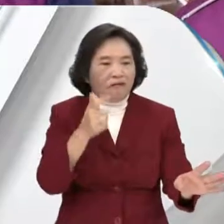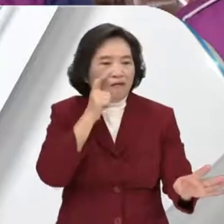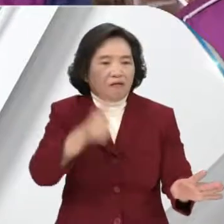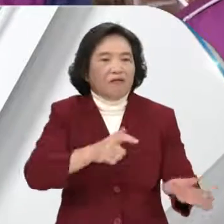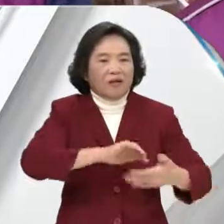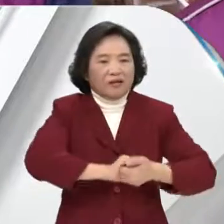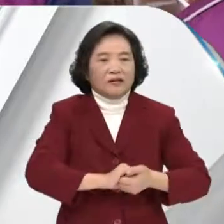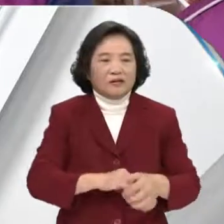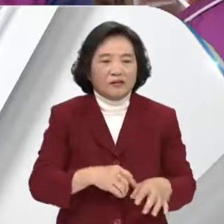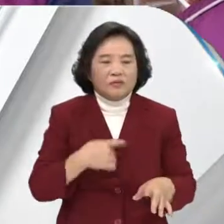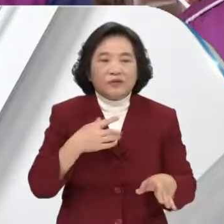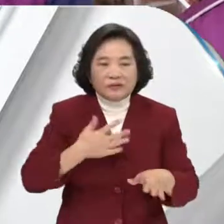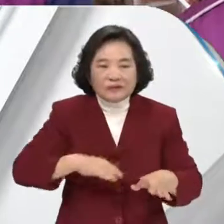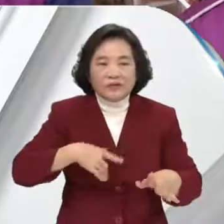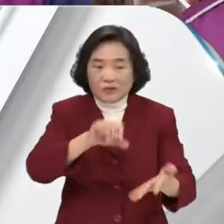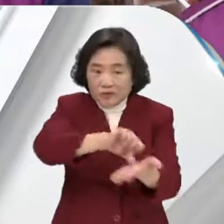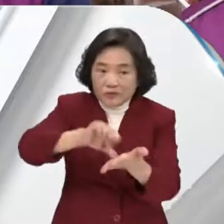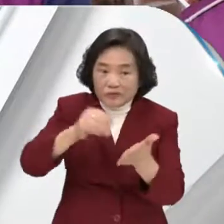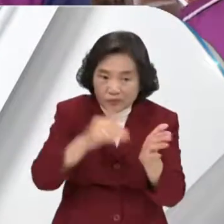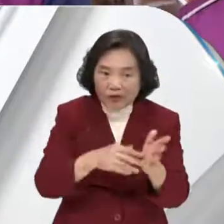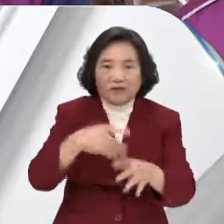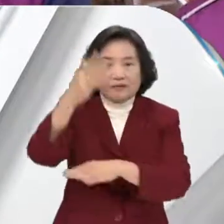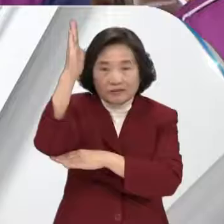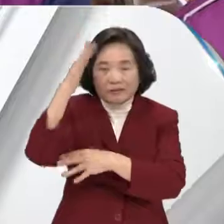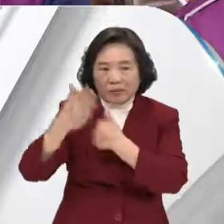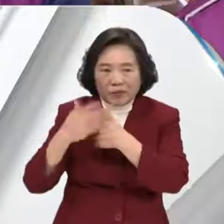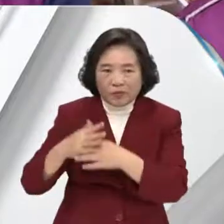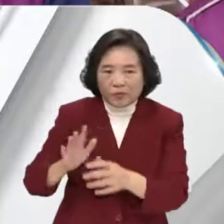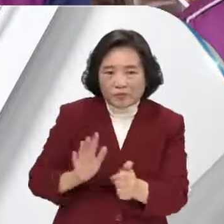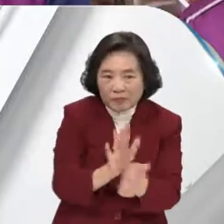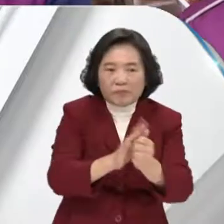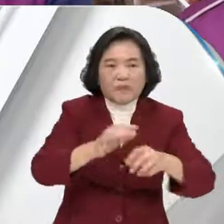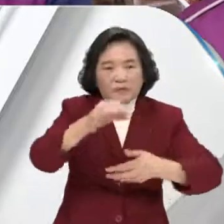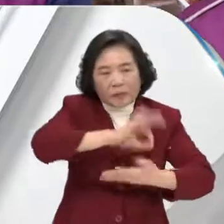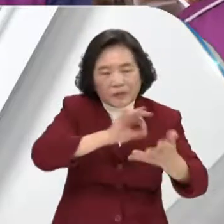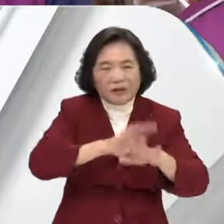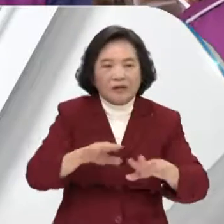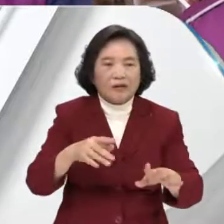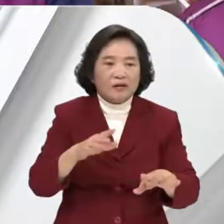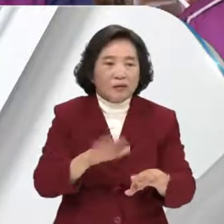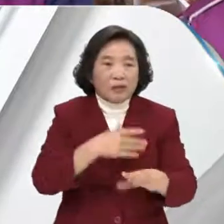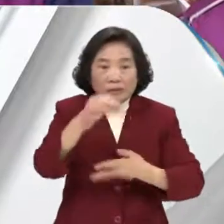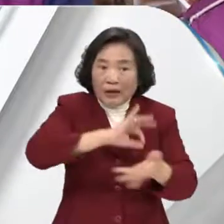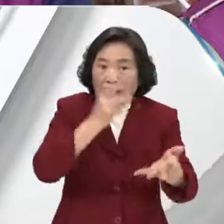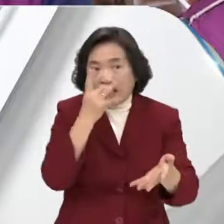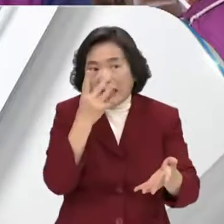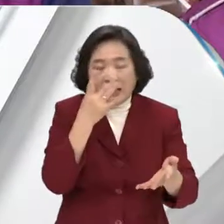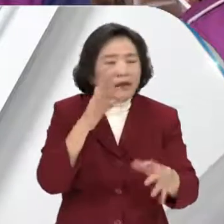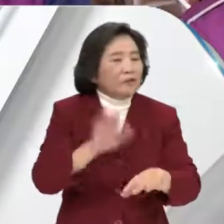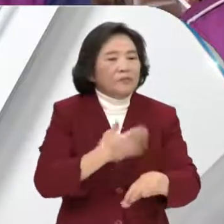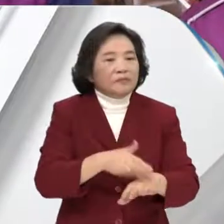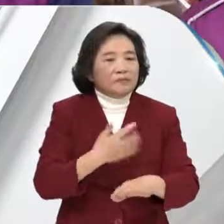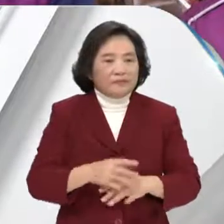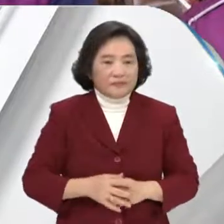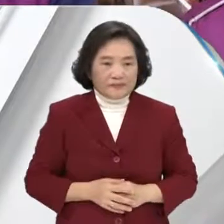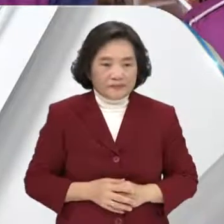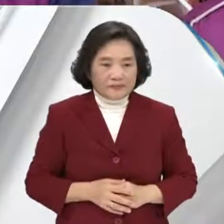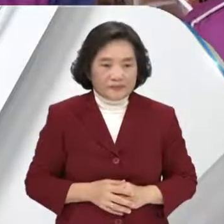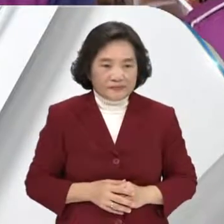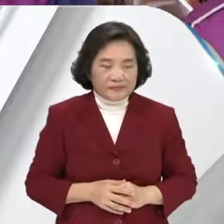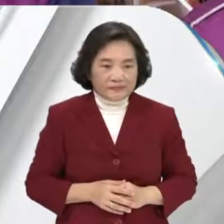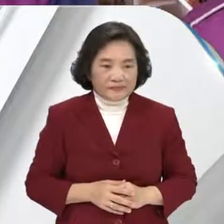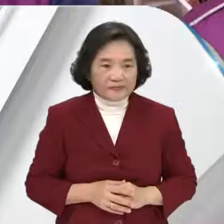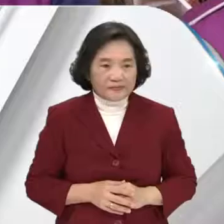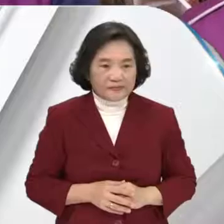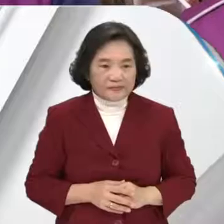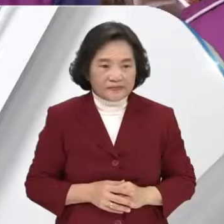讲，迄杯因你生产了，唔要讲讲，你遐讲，哪讲市场了哈，较歹饲，歹饲了哈，吼，